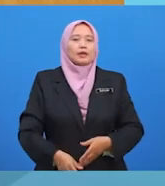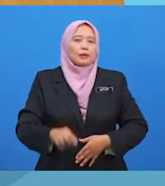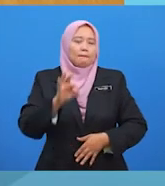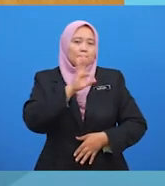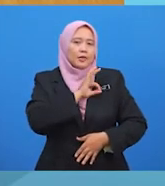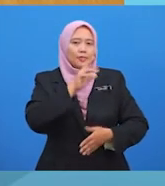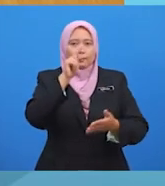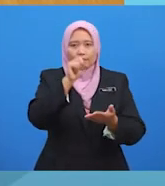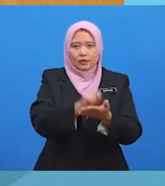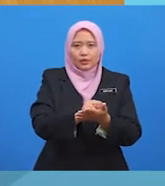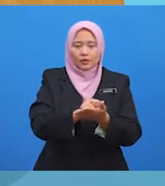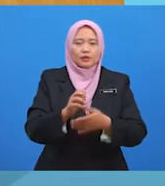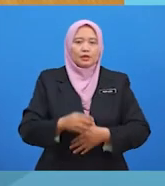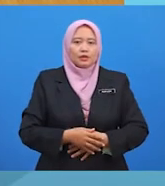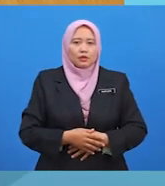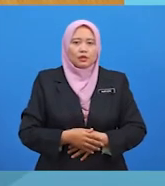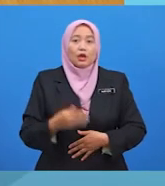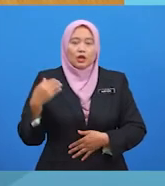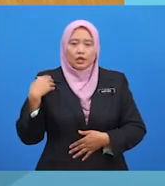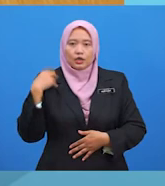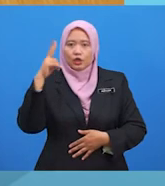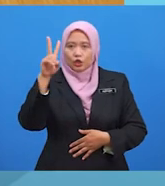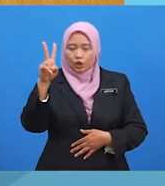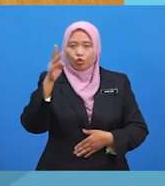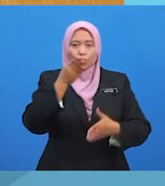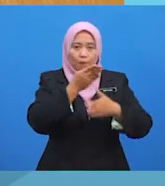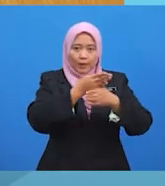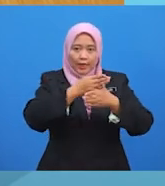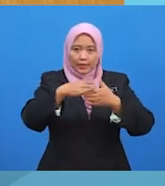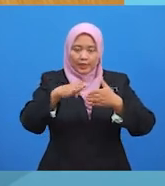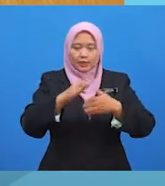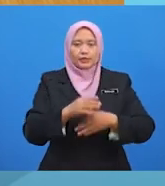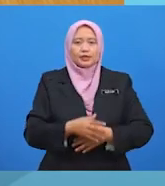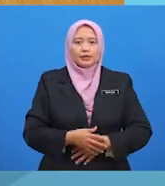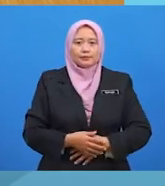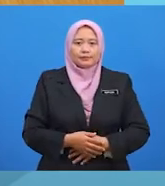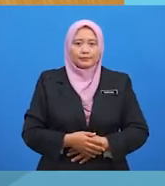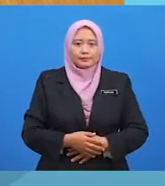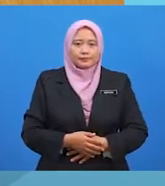Mesin ini mempunyai 2 bahagian.